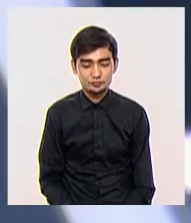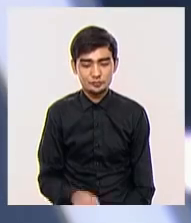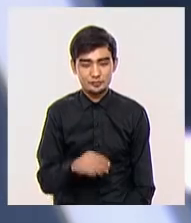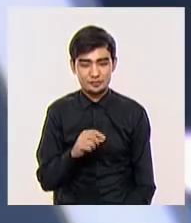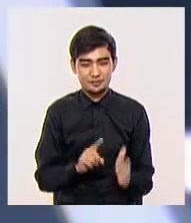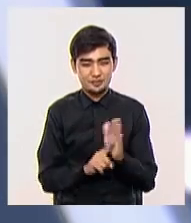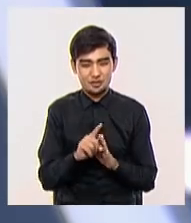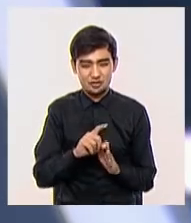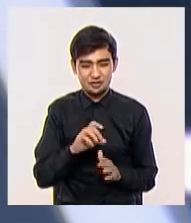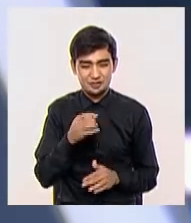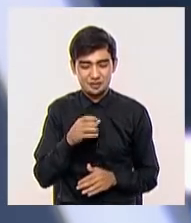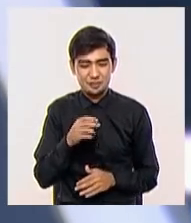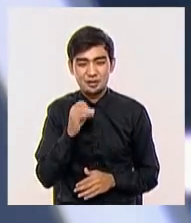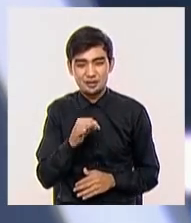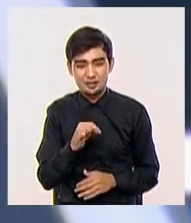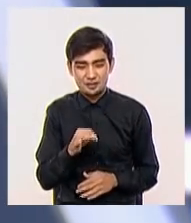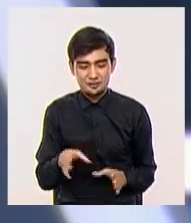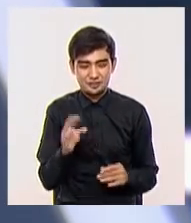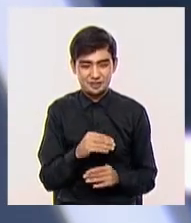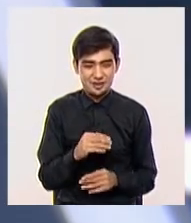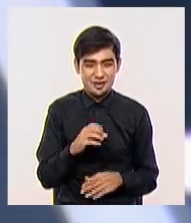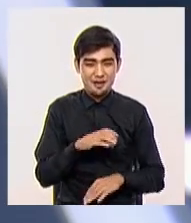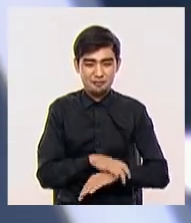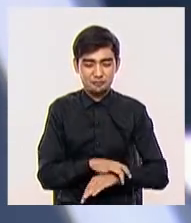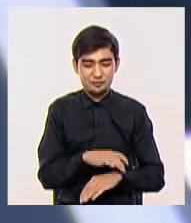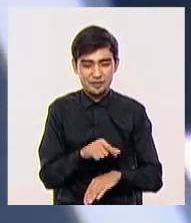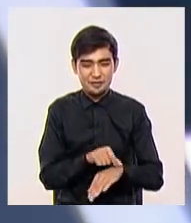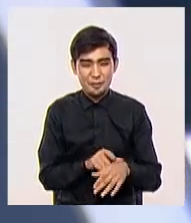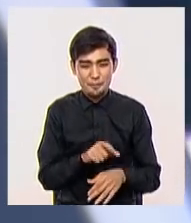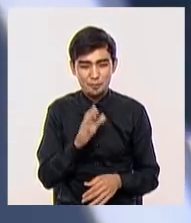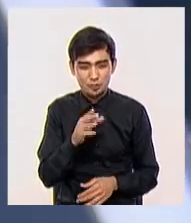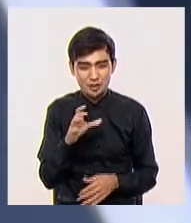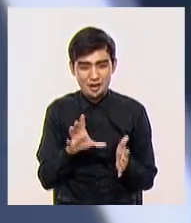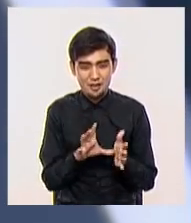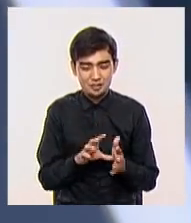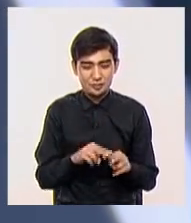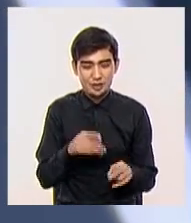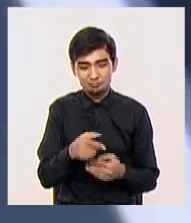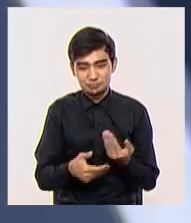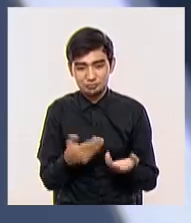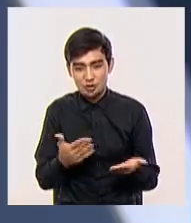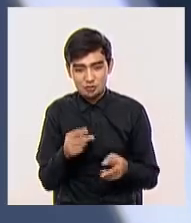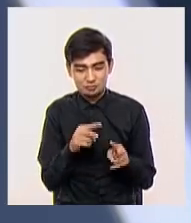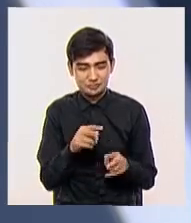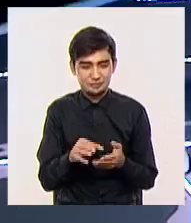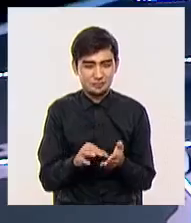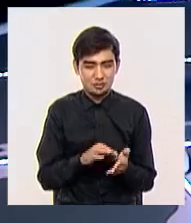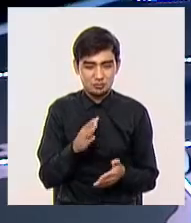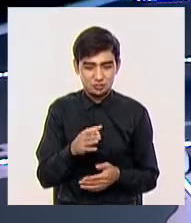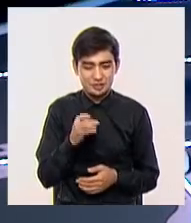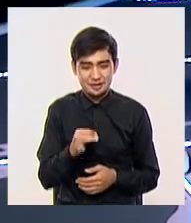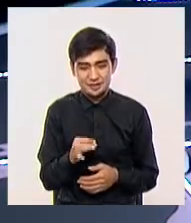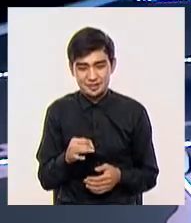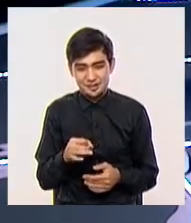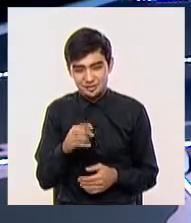Қарашадан бастап педофилдер электронды білезік тағады. Осылайша олардың әр басқан қадамы бақылауда болады.